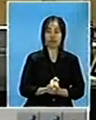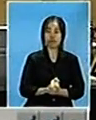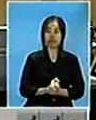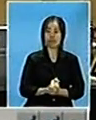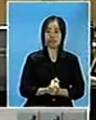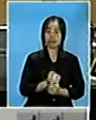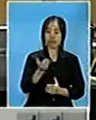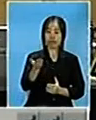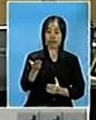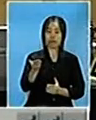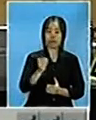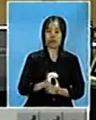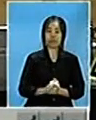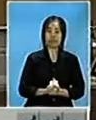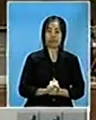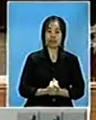จอนะท่าน